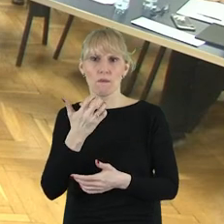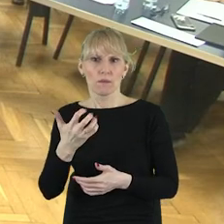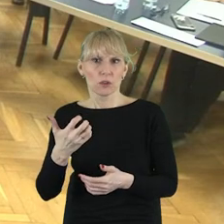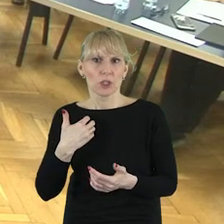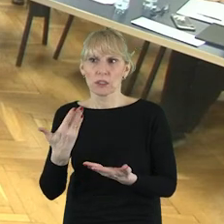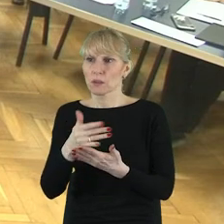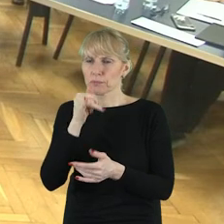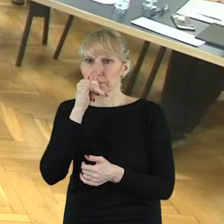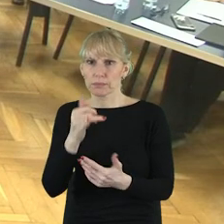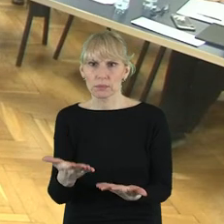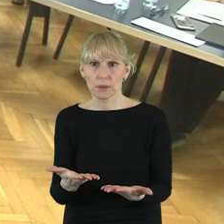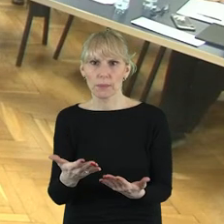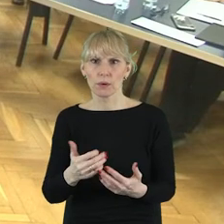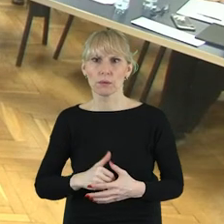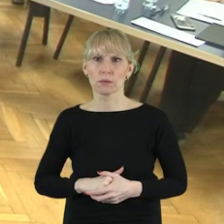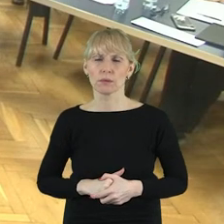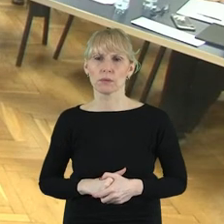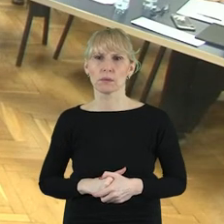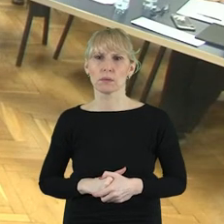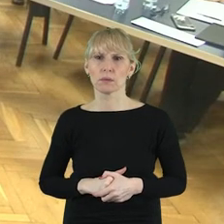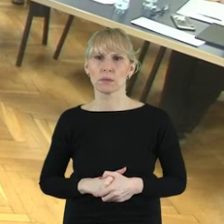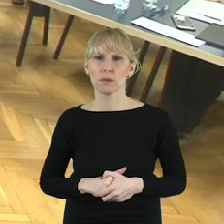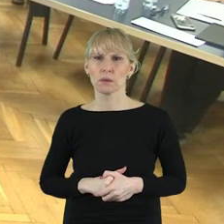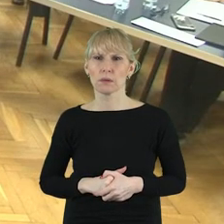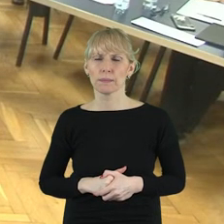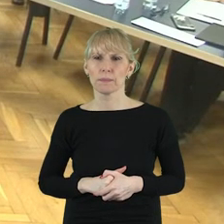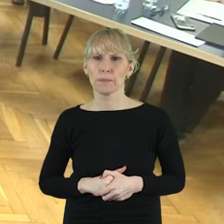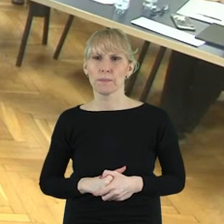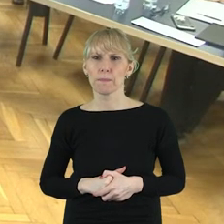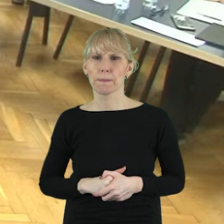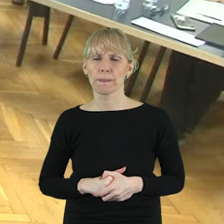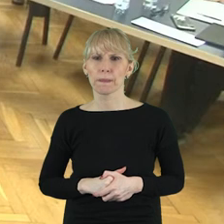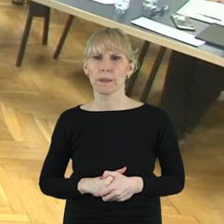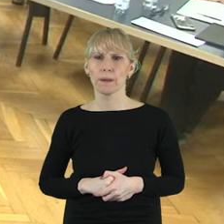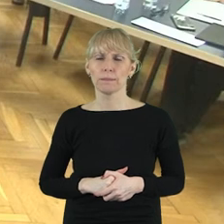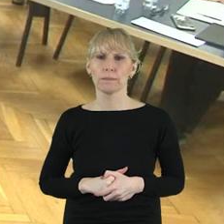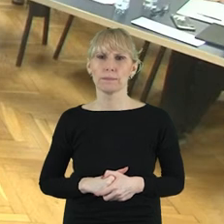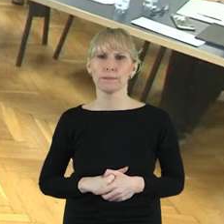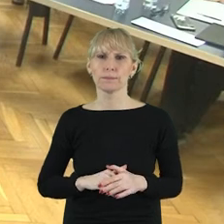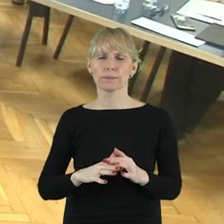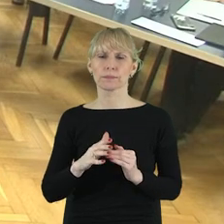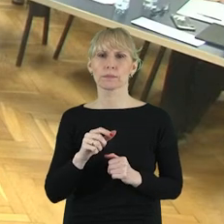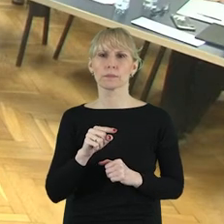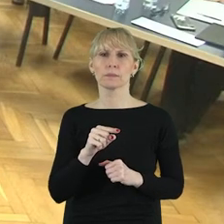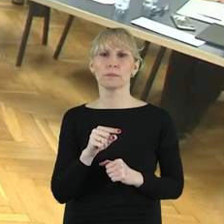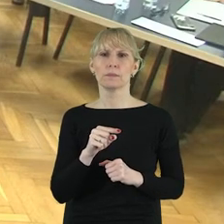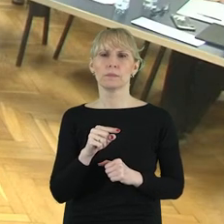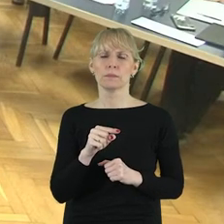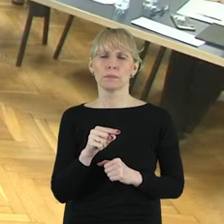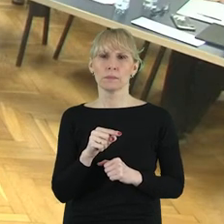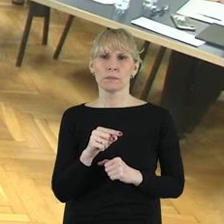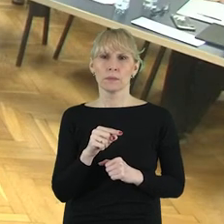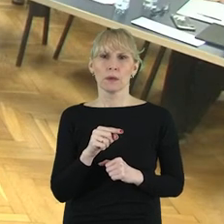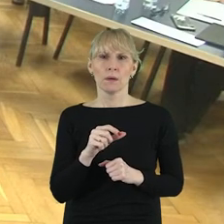koordynatora lub osób zarządzających tym procesem. I tu powróciła pierwsza cecha,